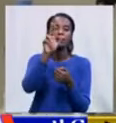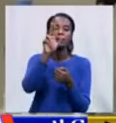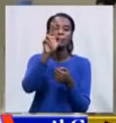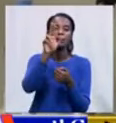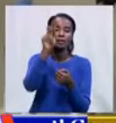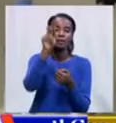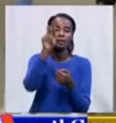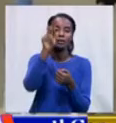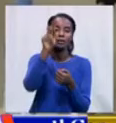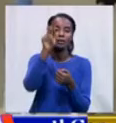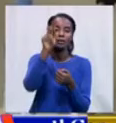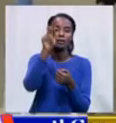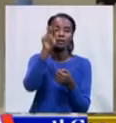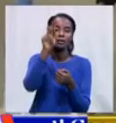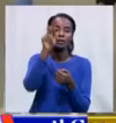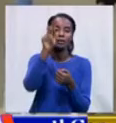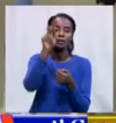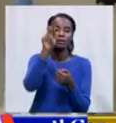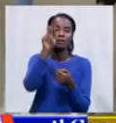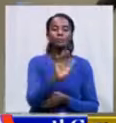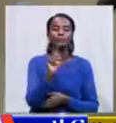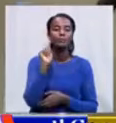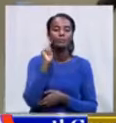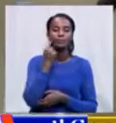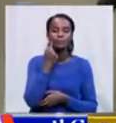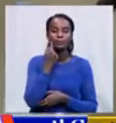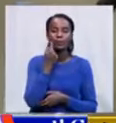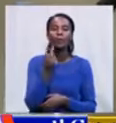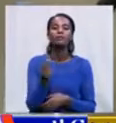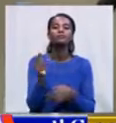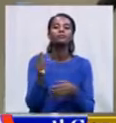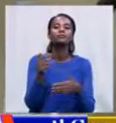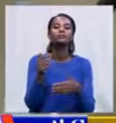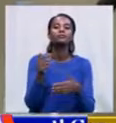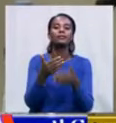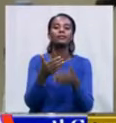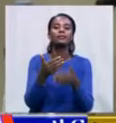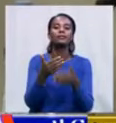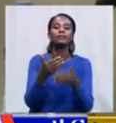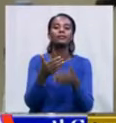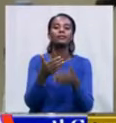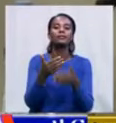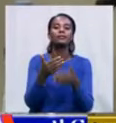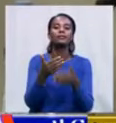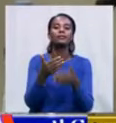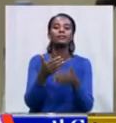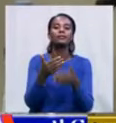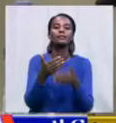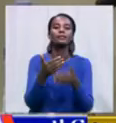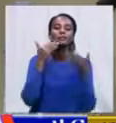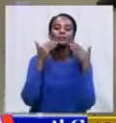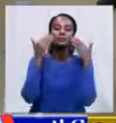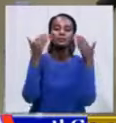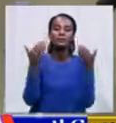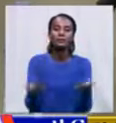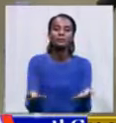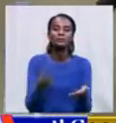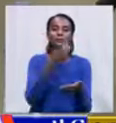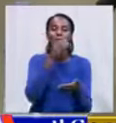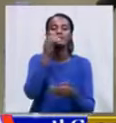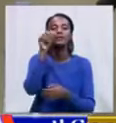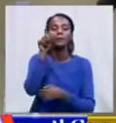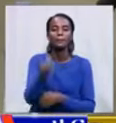ረመዳን አደረሳችሁ እንኳን አደረሰን አላህ ለናመሰግነው ይገባል